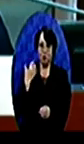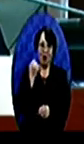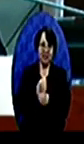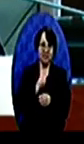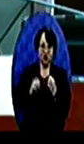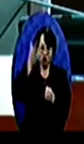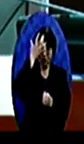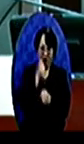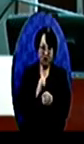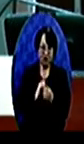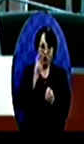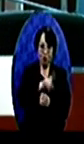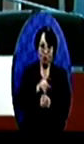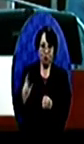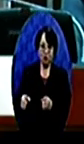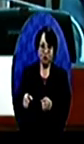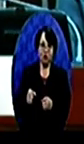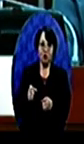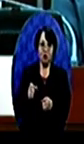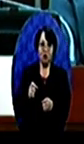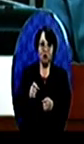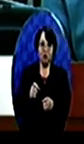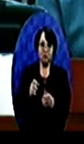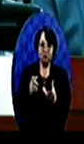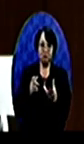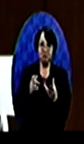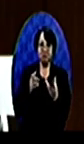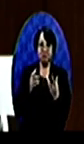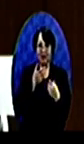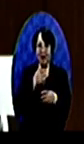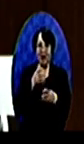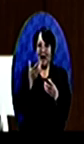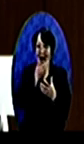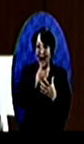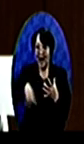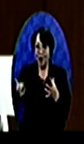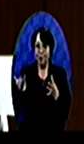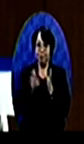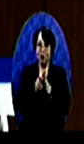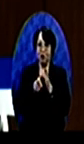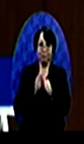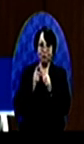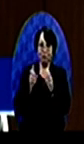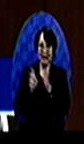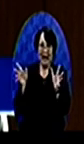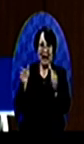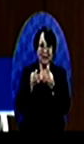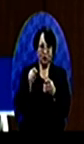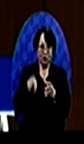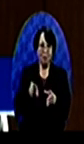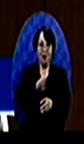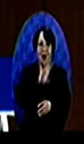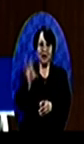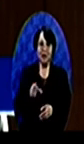зүйлийг гарах хаалгыг буцаж гарах хаалгыг хаасан заалтыг оруулж ирсэн. Байгалийн баялагын тэгш хуваарлалтан дээр ямар байр суурьтай байгаа гэж. Энэ